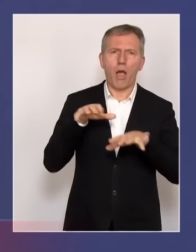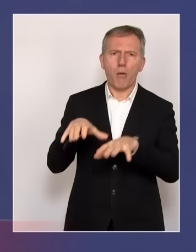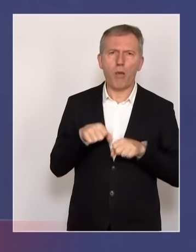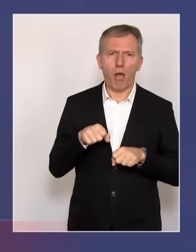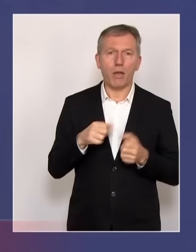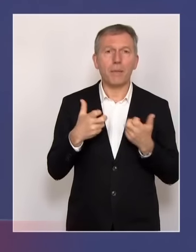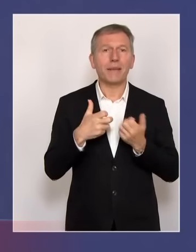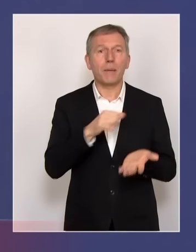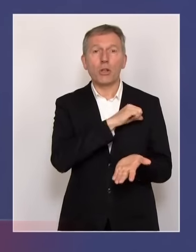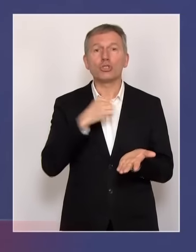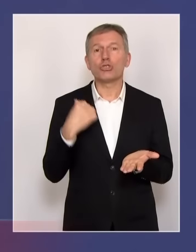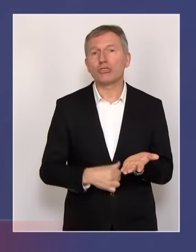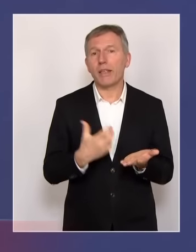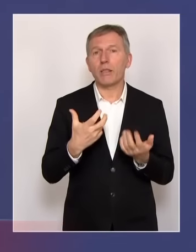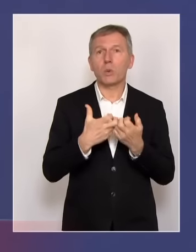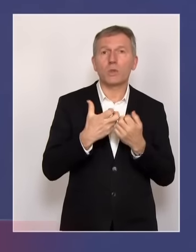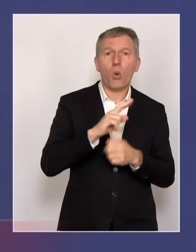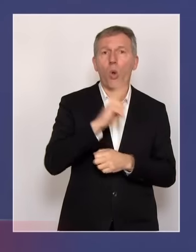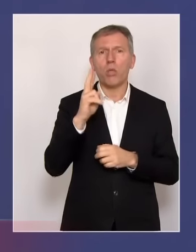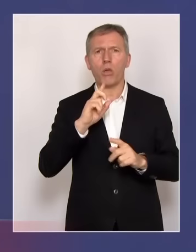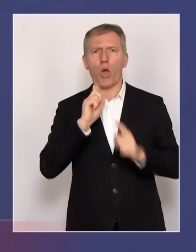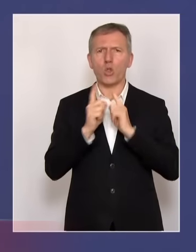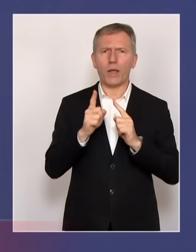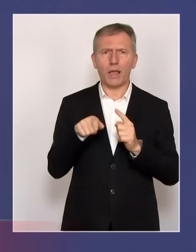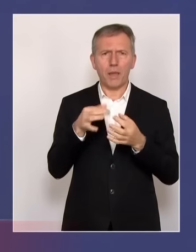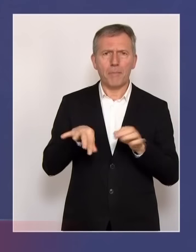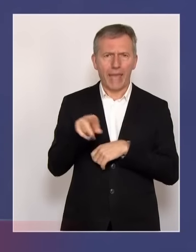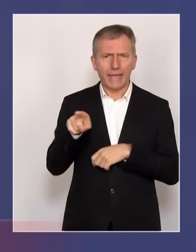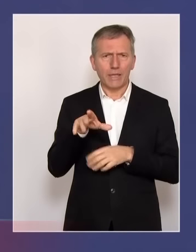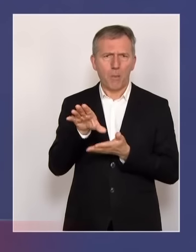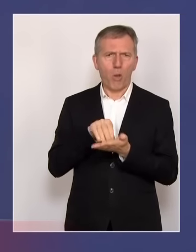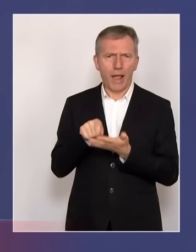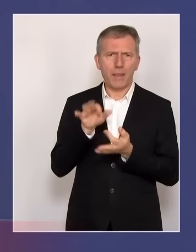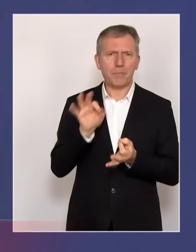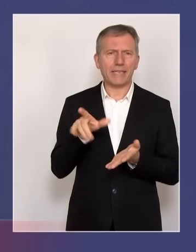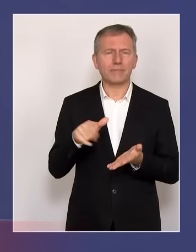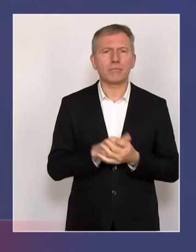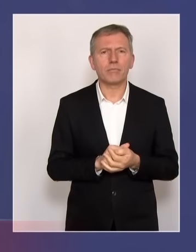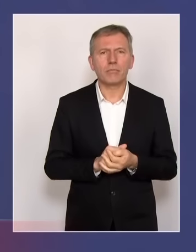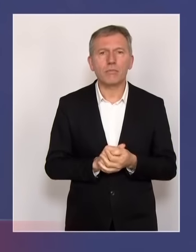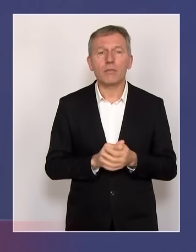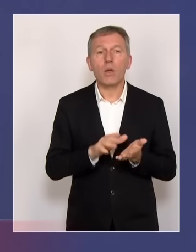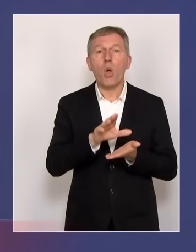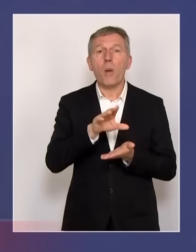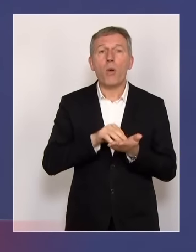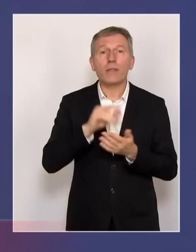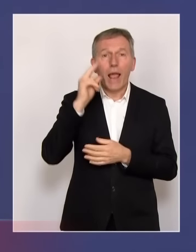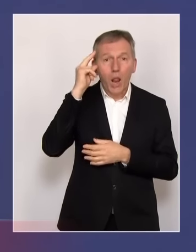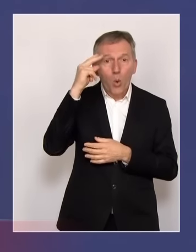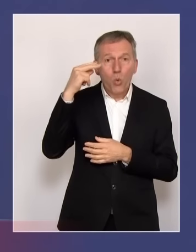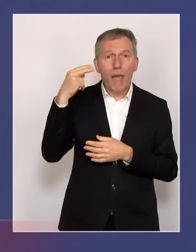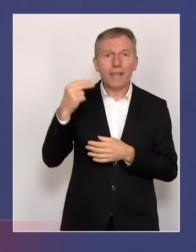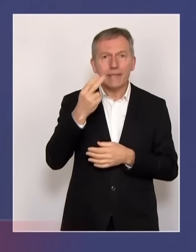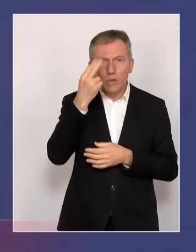celui de la Chine mais aussi de plusieurs puissances autoritaires qui sont en train d'aller vers ce modèle le modèle humaniste celui que l'Europe doit